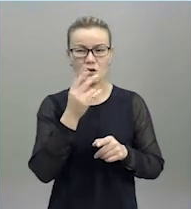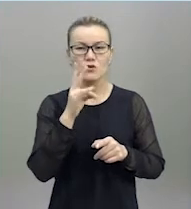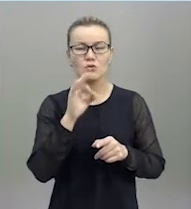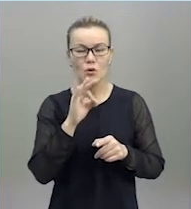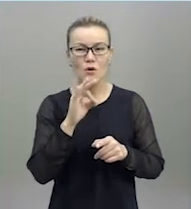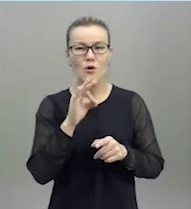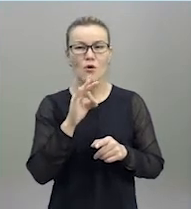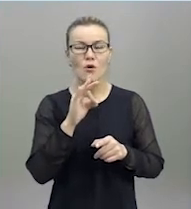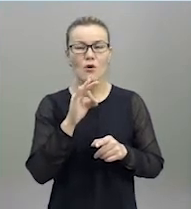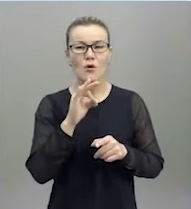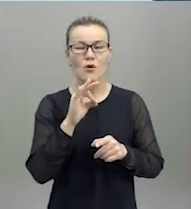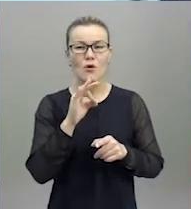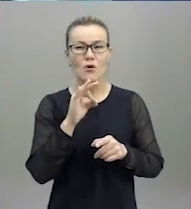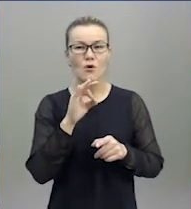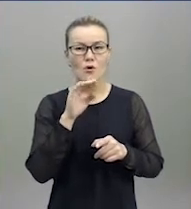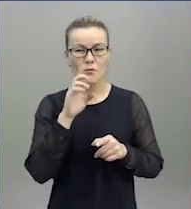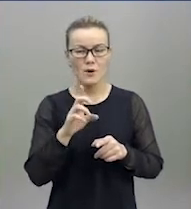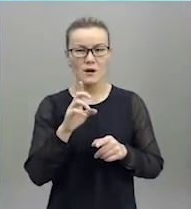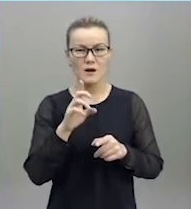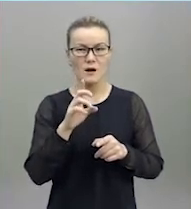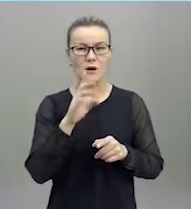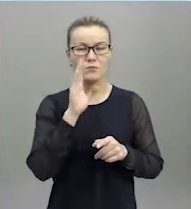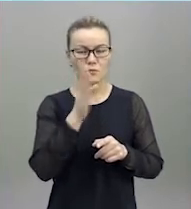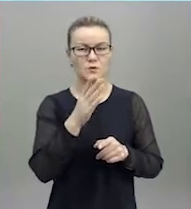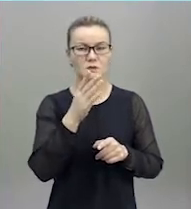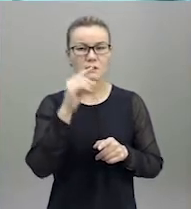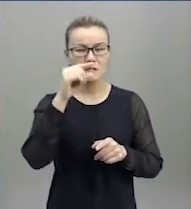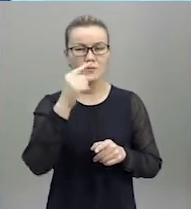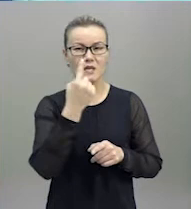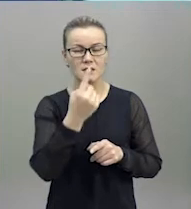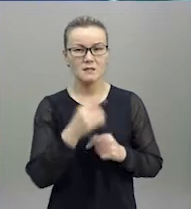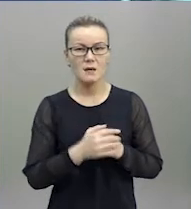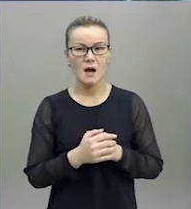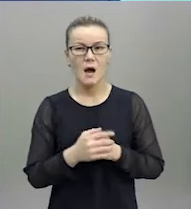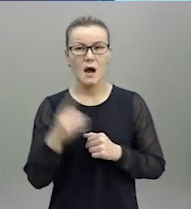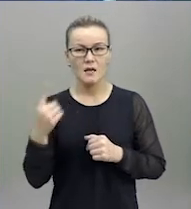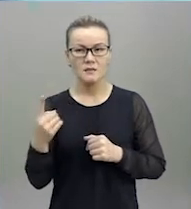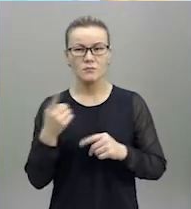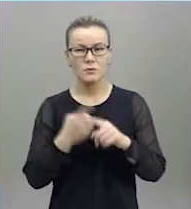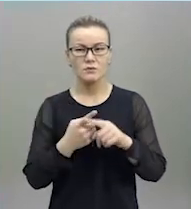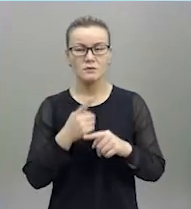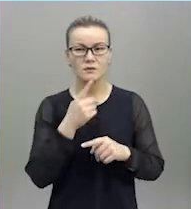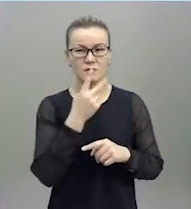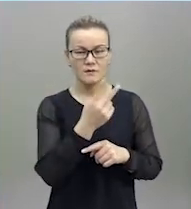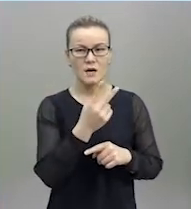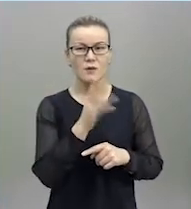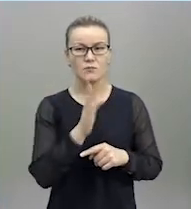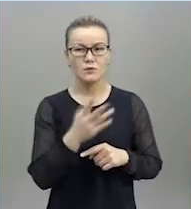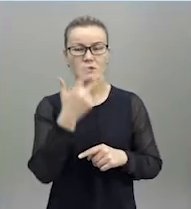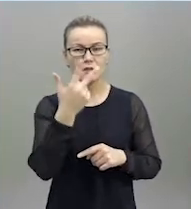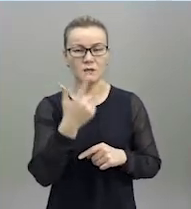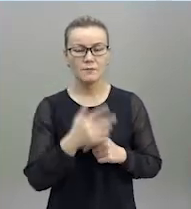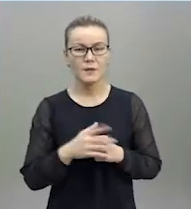это не значит что ее нет обед стоит степень 11 плюс 2 будет 3 значит мы ими минус b в